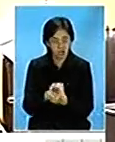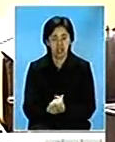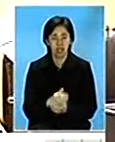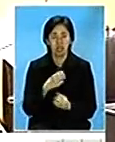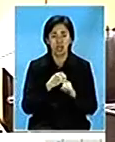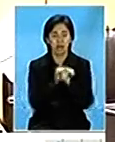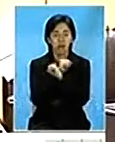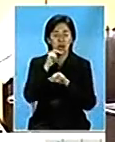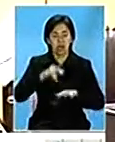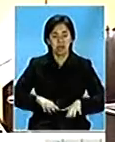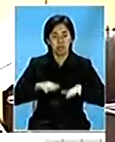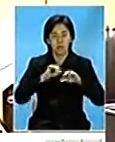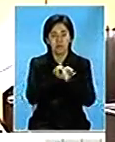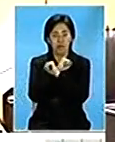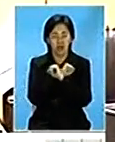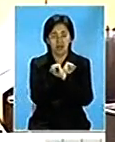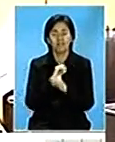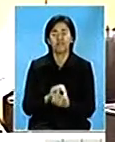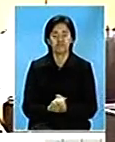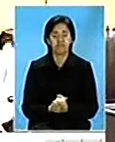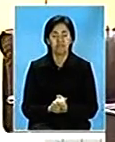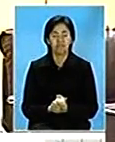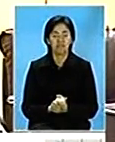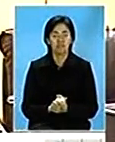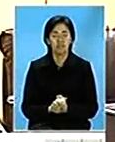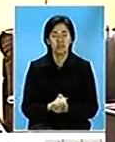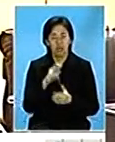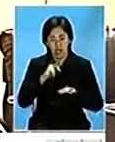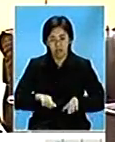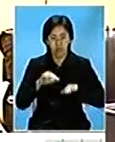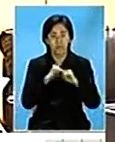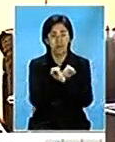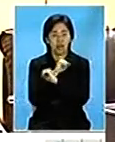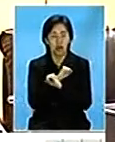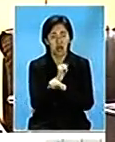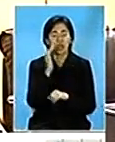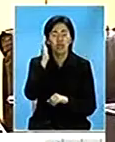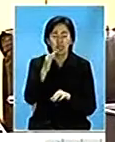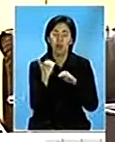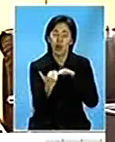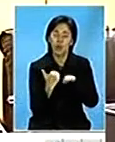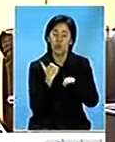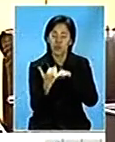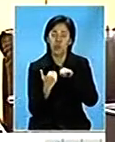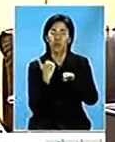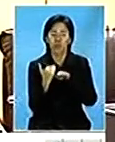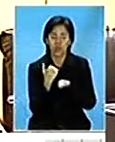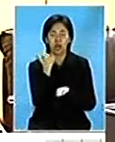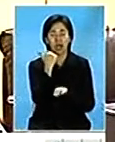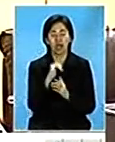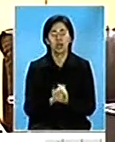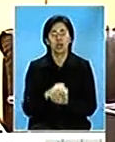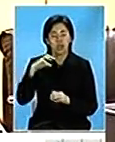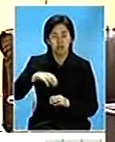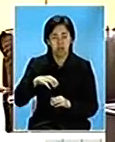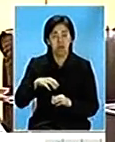องกันน้ำท่วมและก็เพื่อจะให้เป็นการคมนาคมด้วยโดยที่มีกรมเจ้าท่